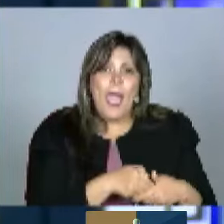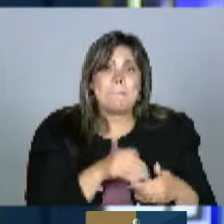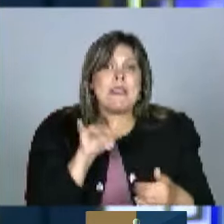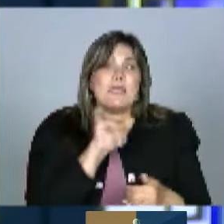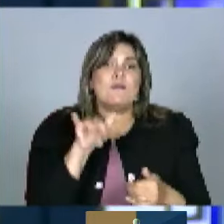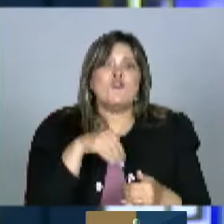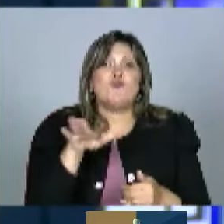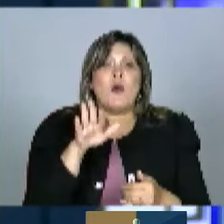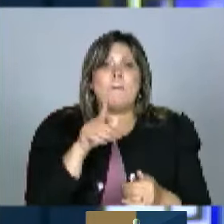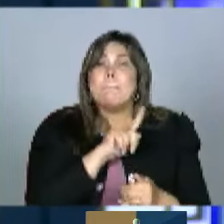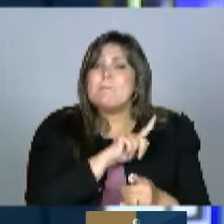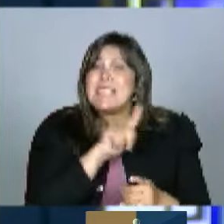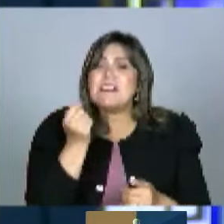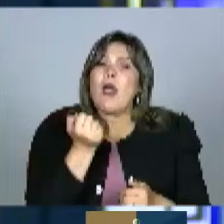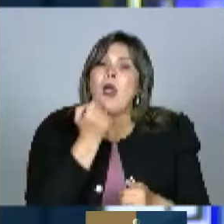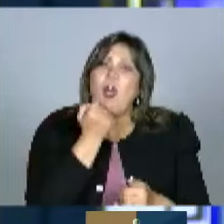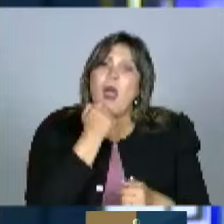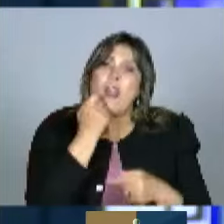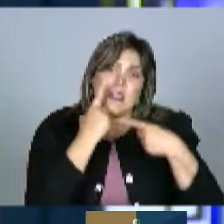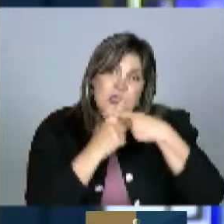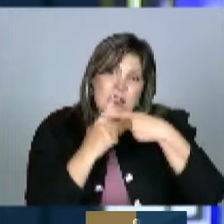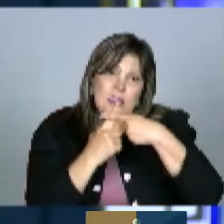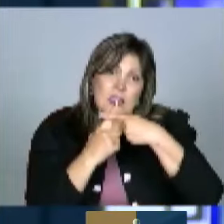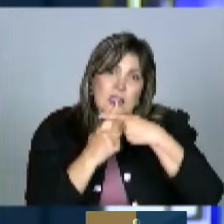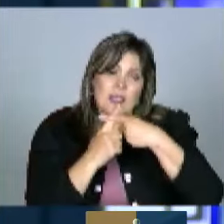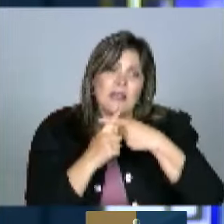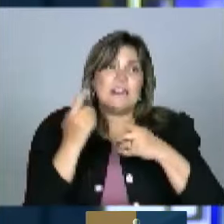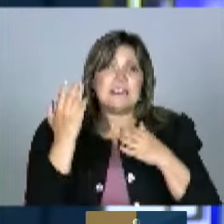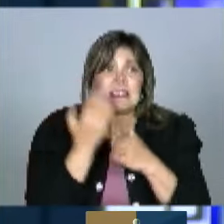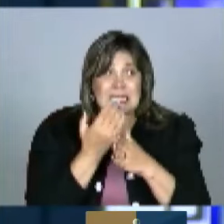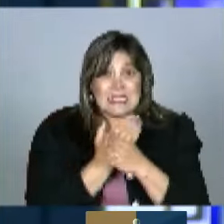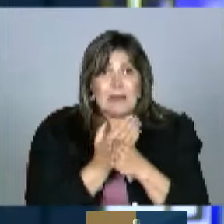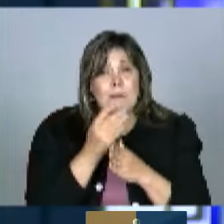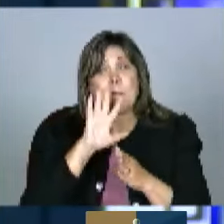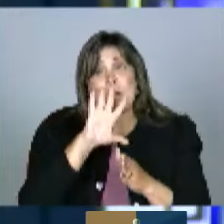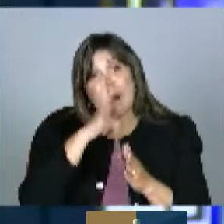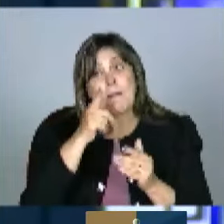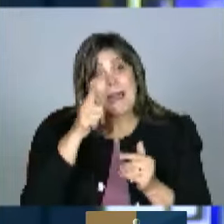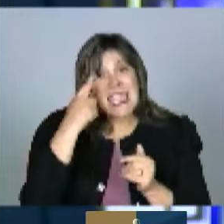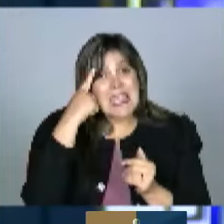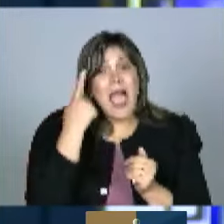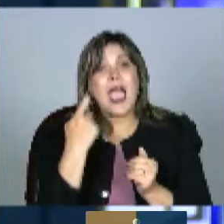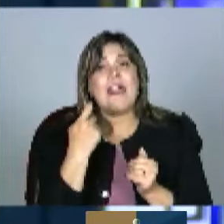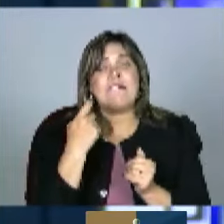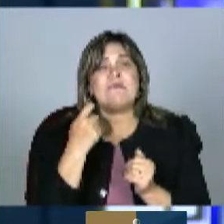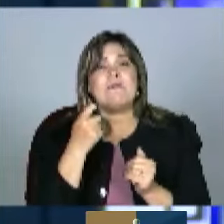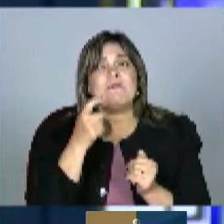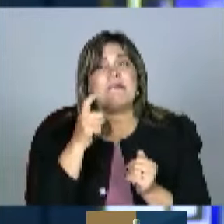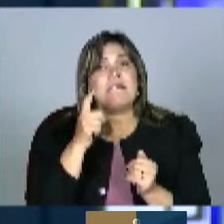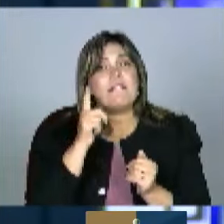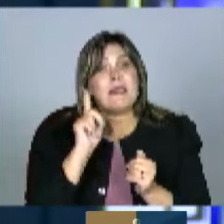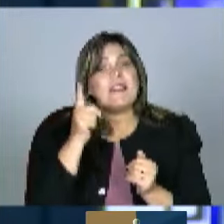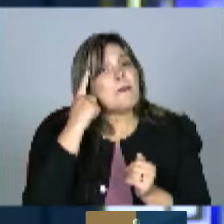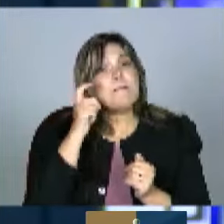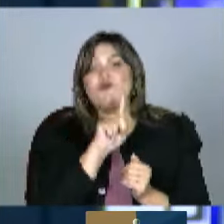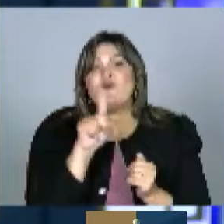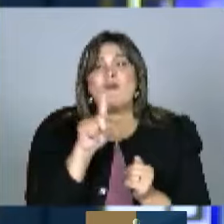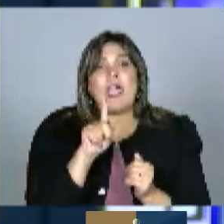وده غلط كسيم مما بخسر مهما كان معرفته هو ما يوصلش الى